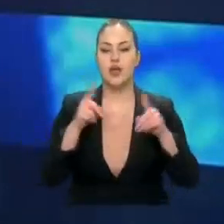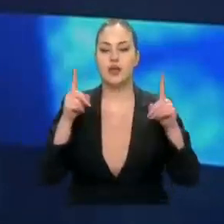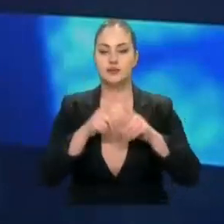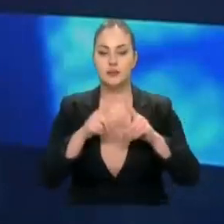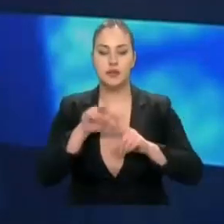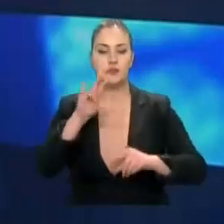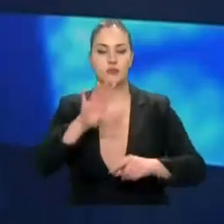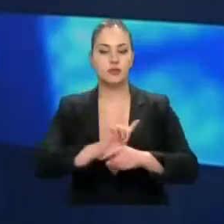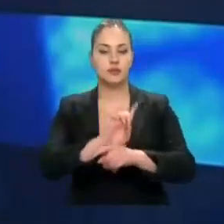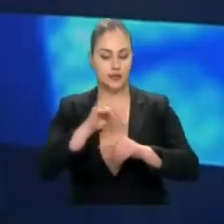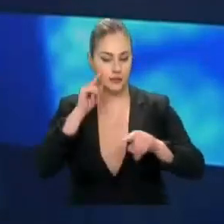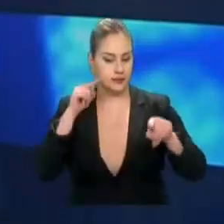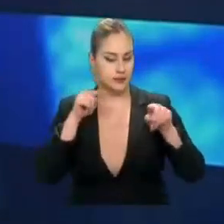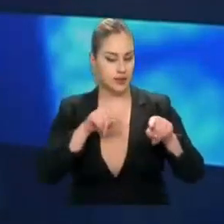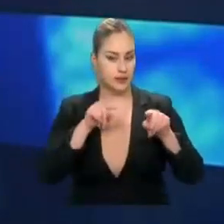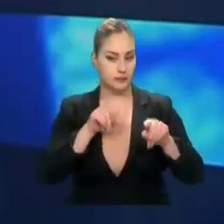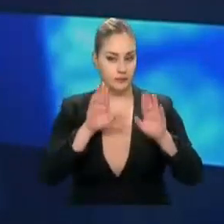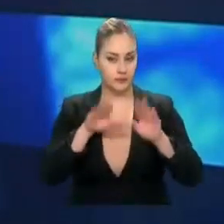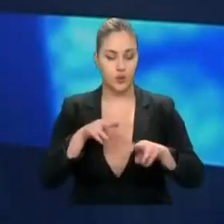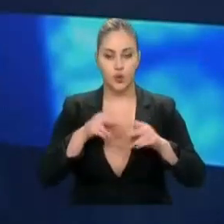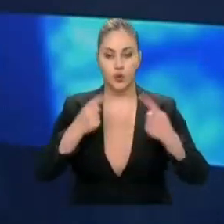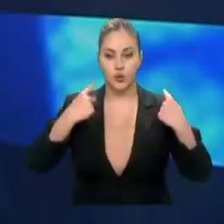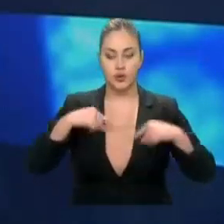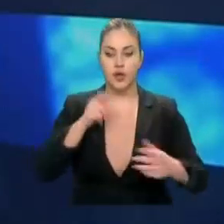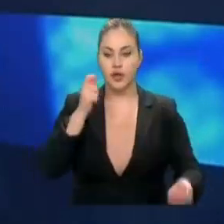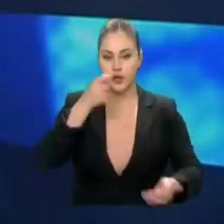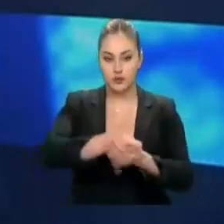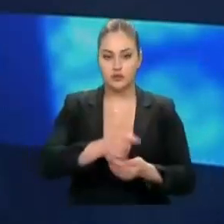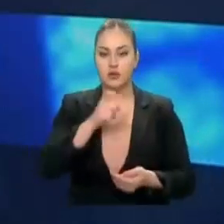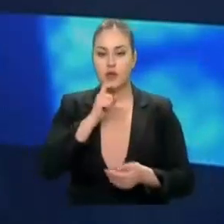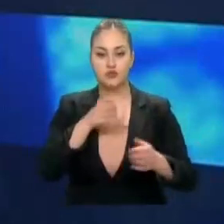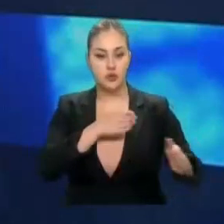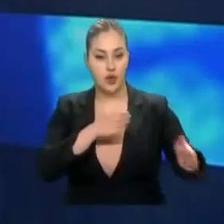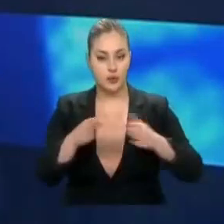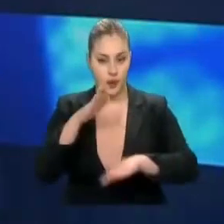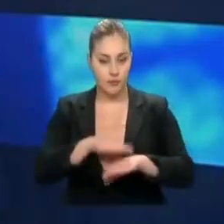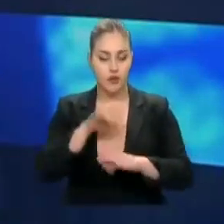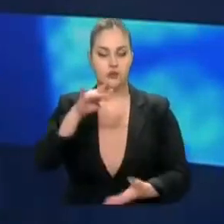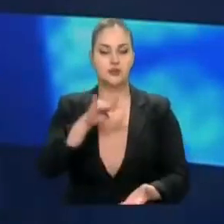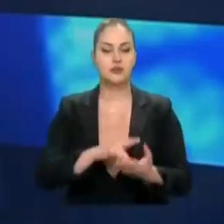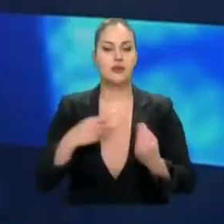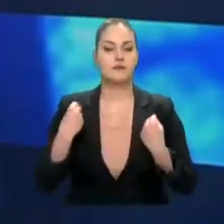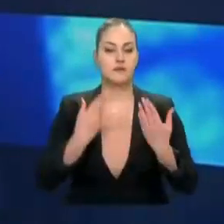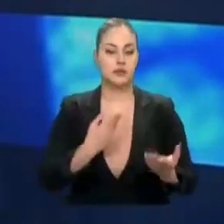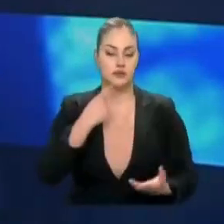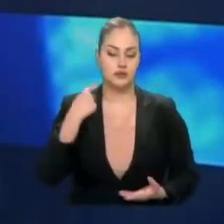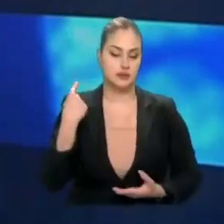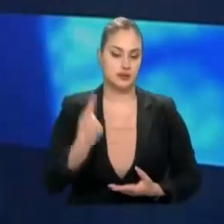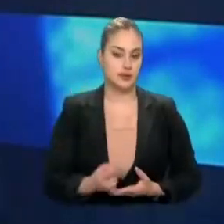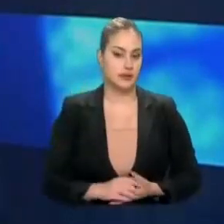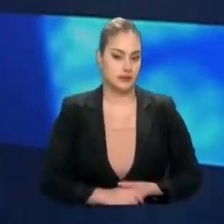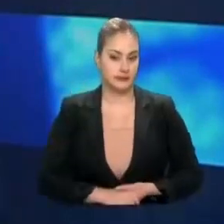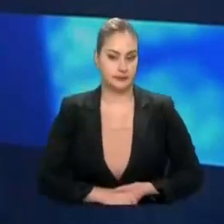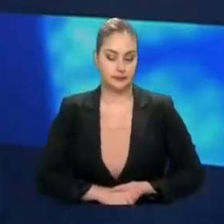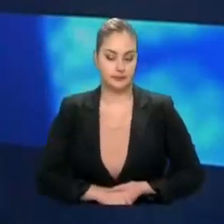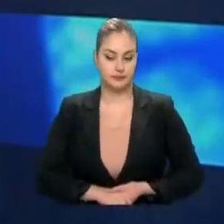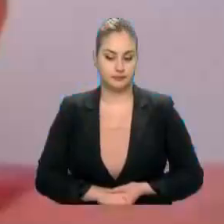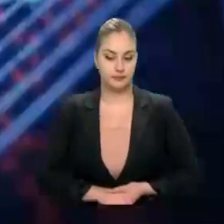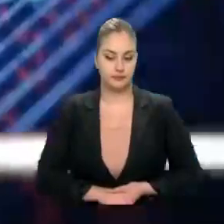hesaplar 24 saat takibe alındı. Kuruldan yatırımcıyı yanlış yönlendirene ceza keseriz açıklaması